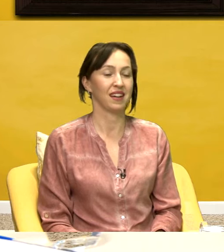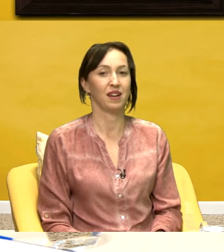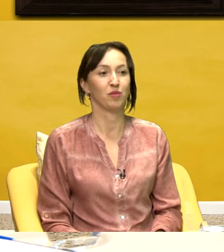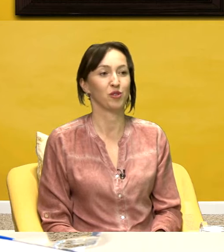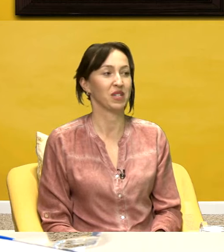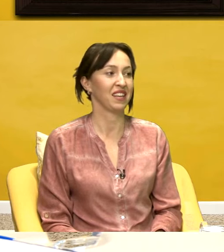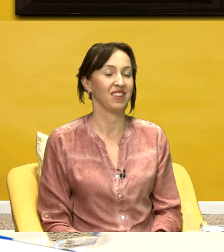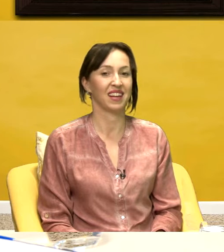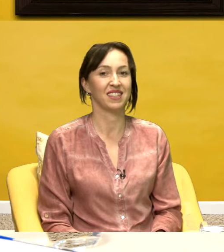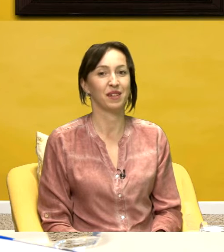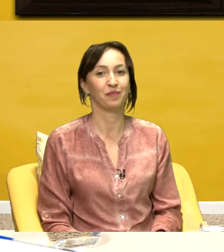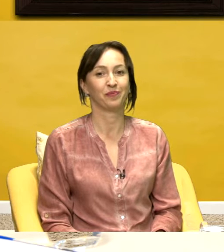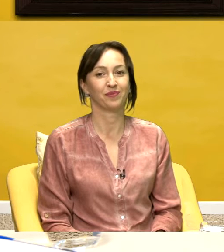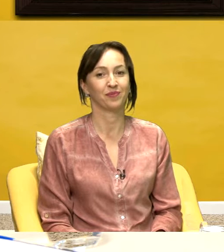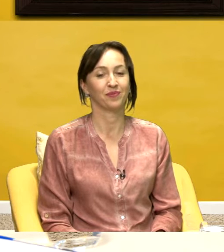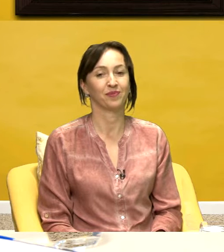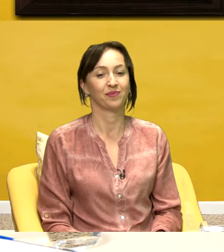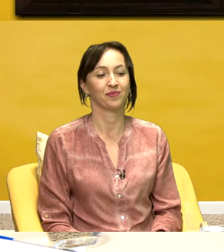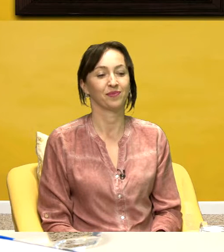Bună seara! Mulțumesc de invitație!